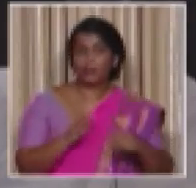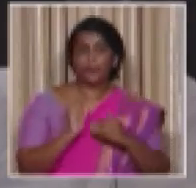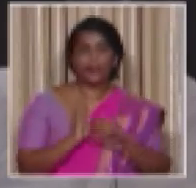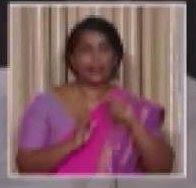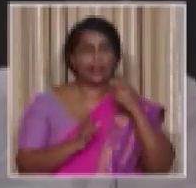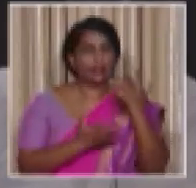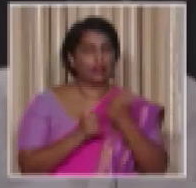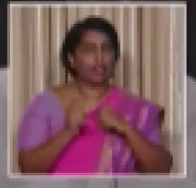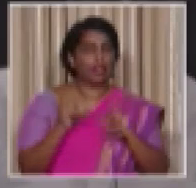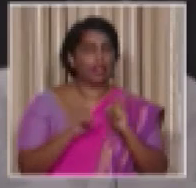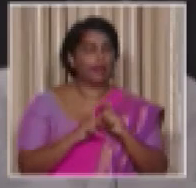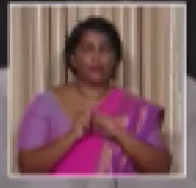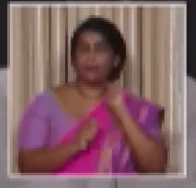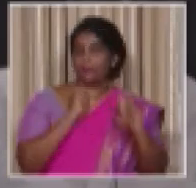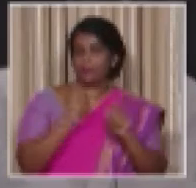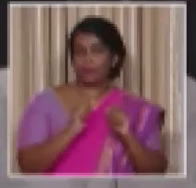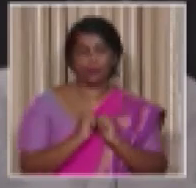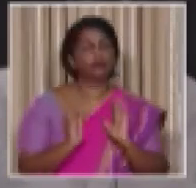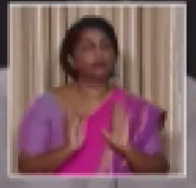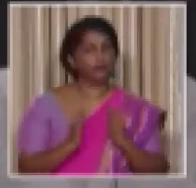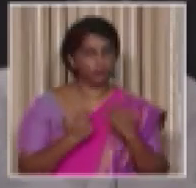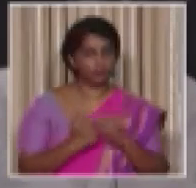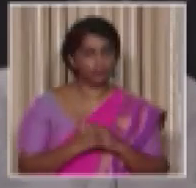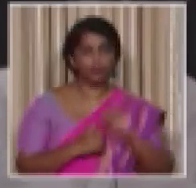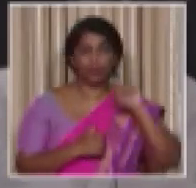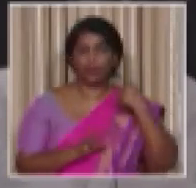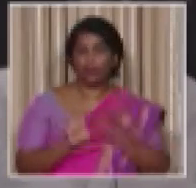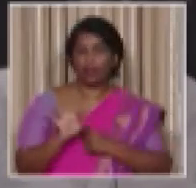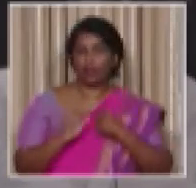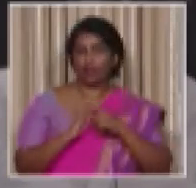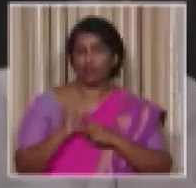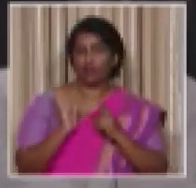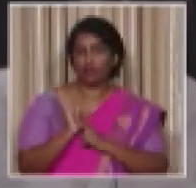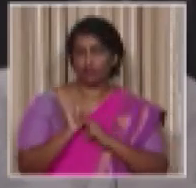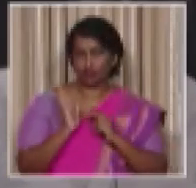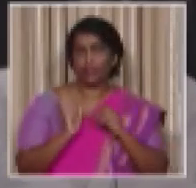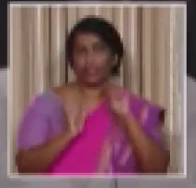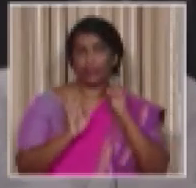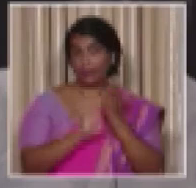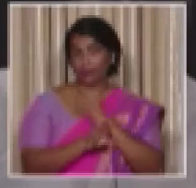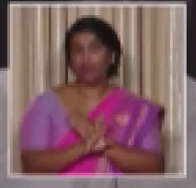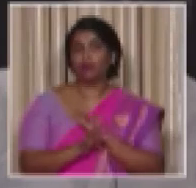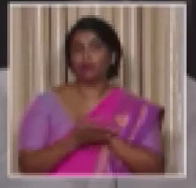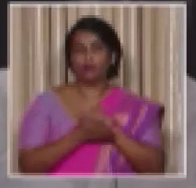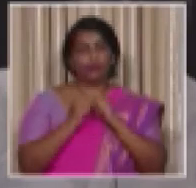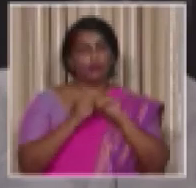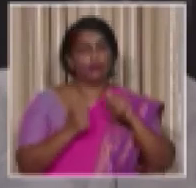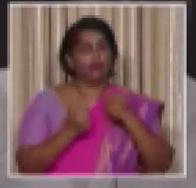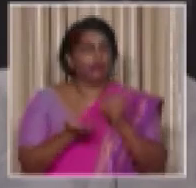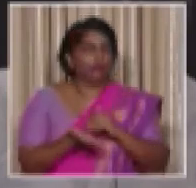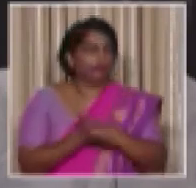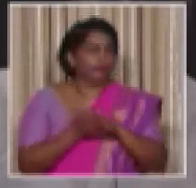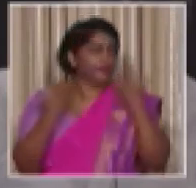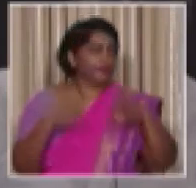200ක් අරගෙන ඇඩ්වාන්ස් ගෙවන්න අපි කටයුතු කරලා දින වැඩ කටයුතු ආරම්භ කරන්න ලබන අවුරුදු ජූනි 30ට කලින් ප්‍රතිසංස්කරණ තවසන් කරන්න අපි කටයුතු කරලා දිනවා